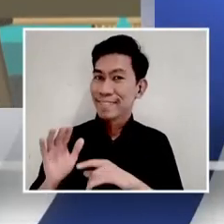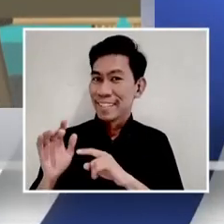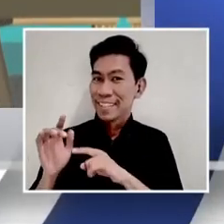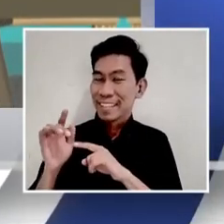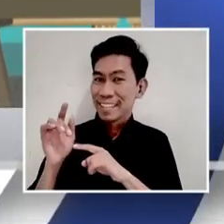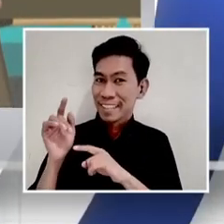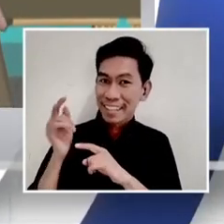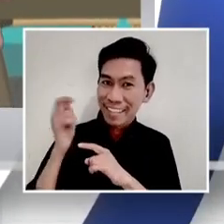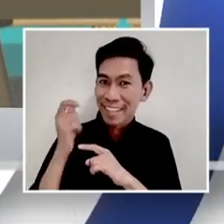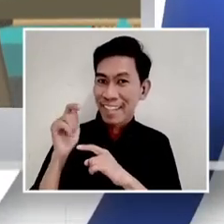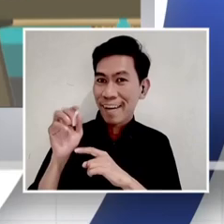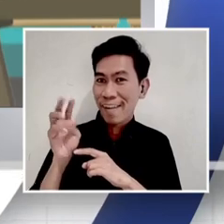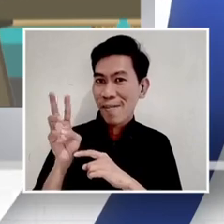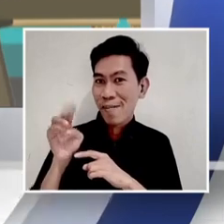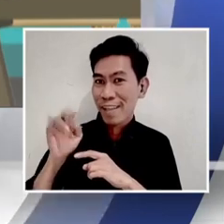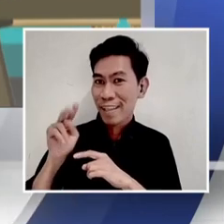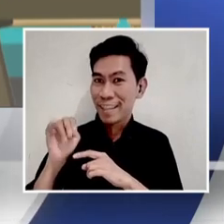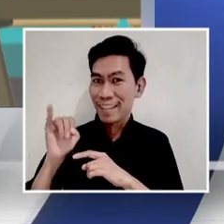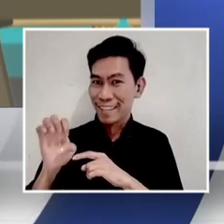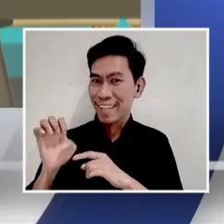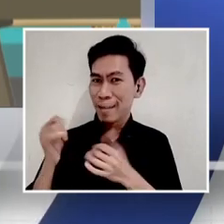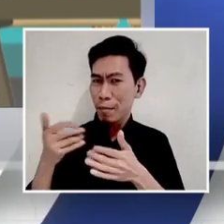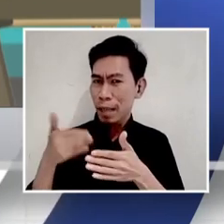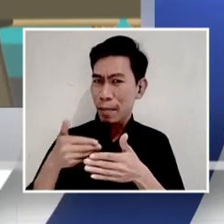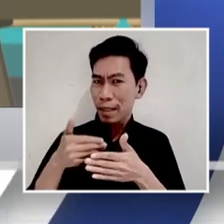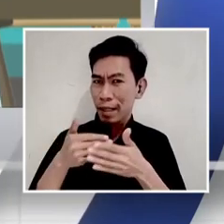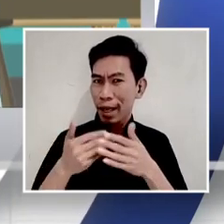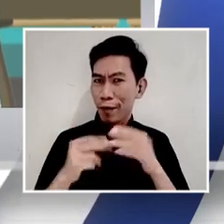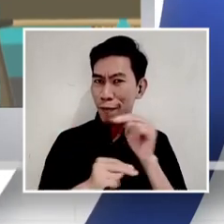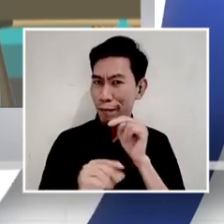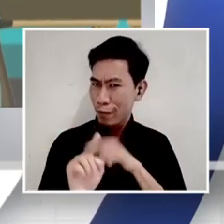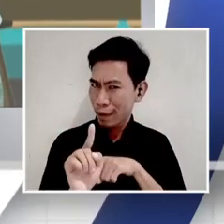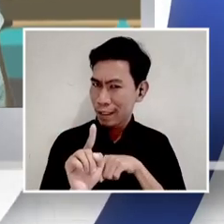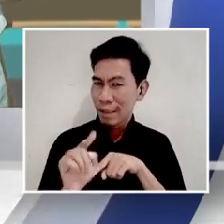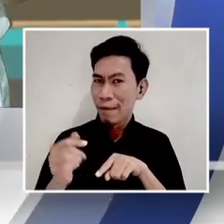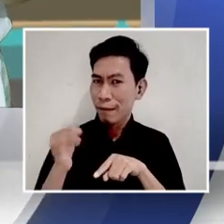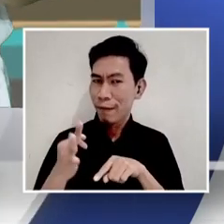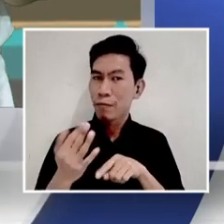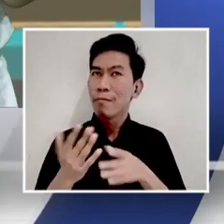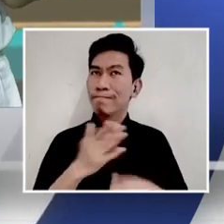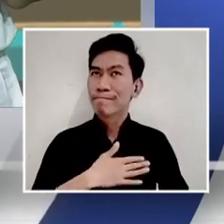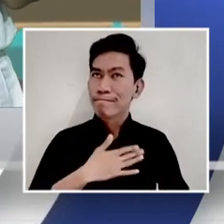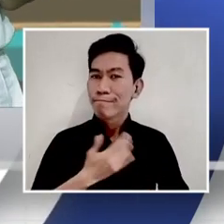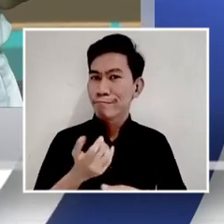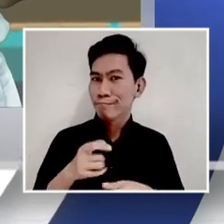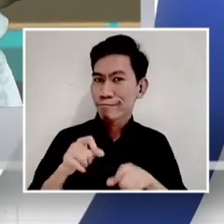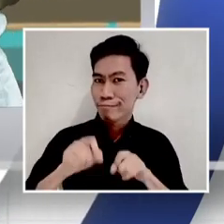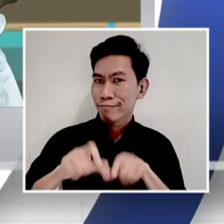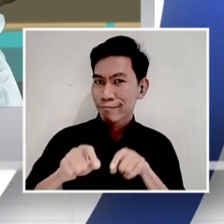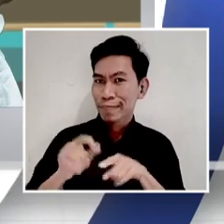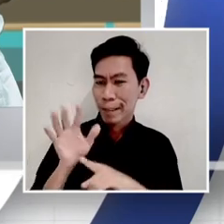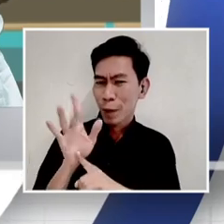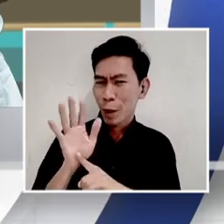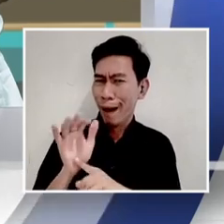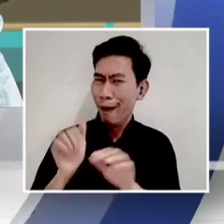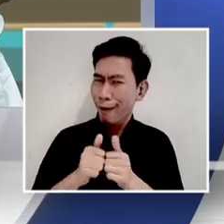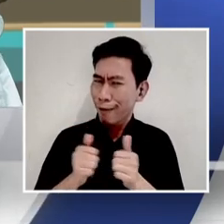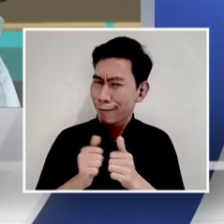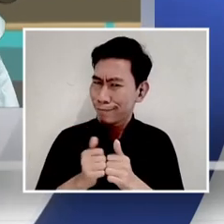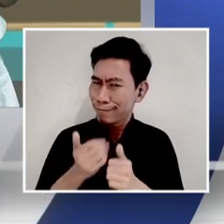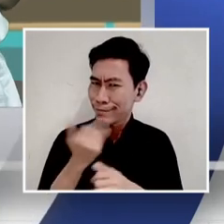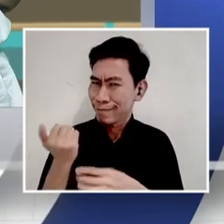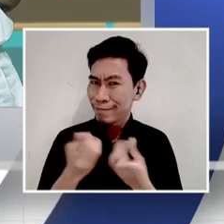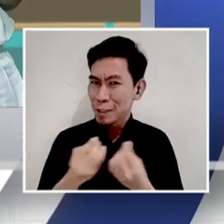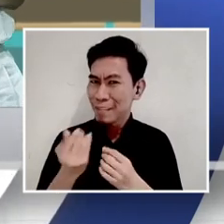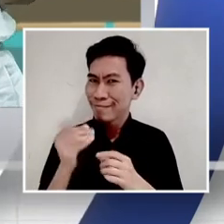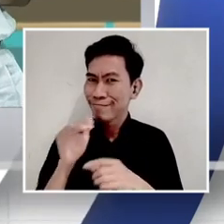banda sa mga gustong pasukin ang negosyong paggawa ng kandila, ano ba ang winning diskarte para makainganyo ng mga customer?